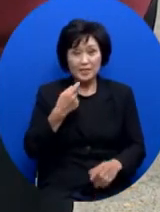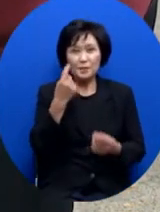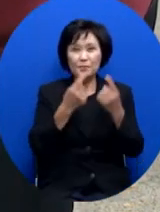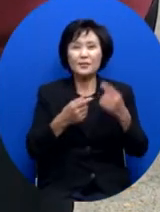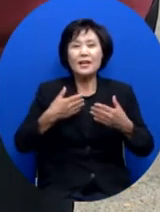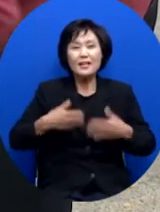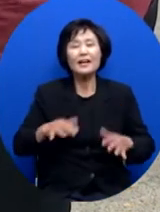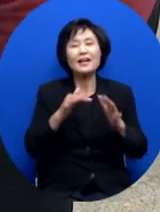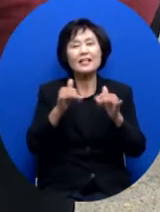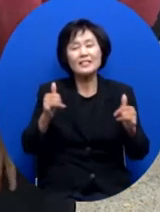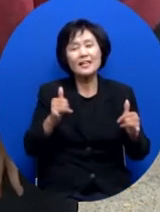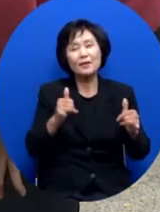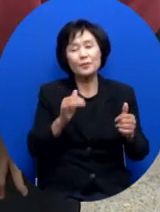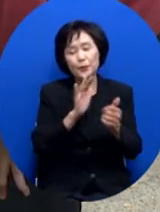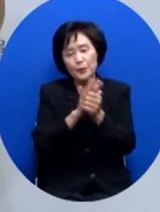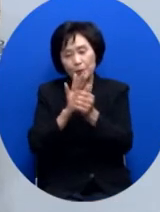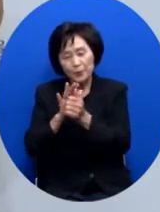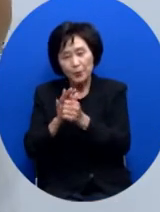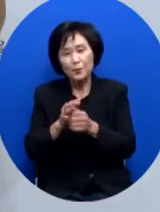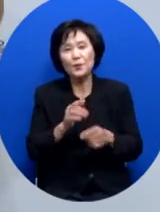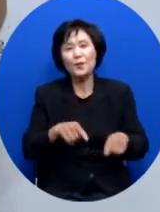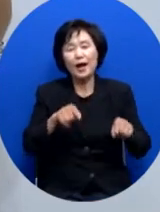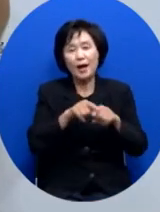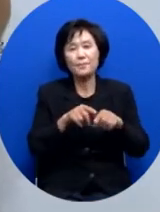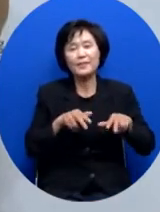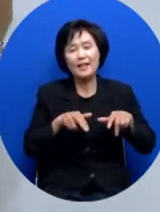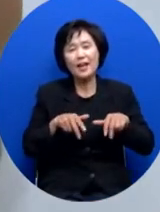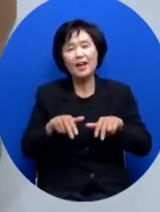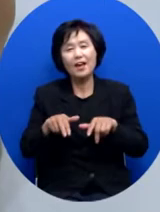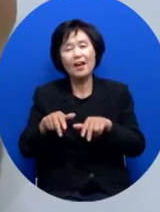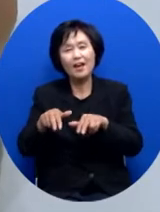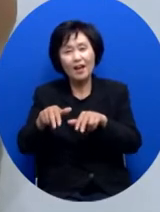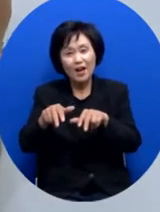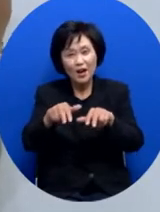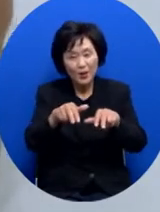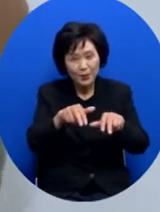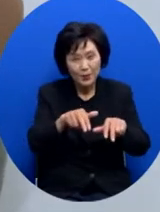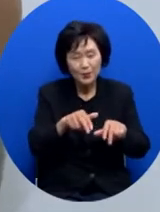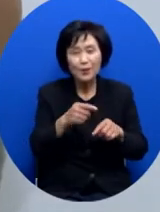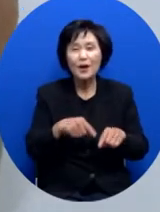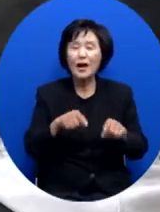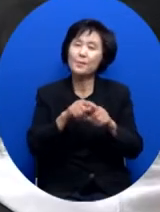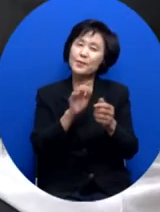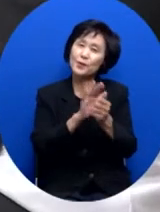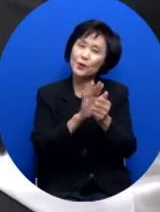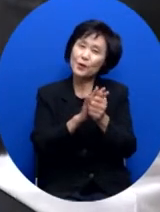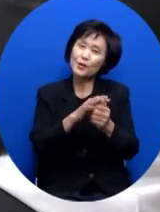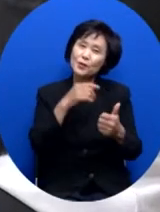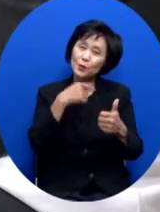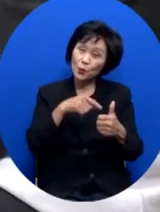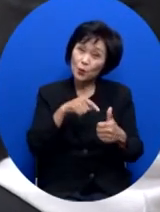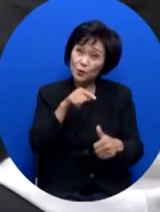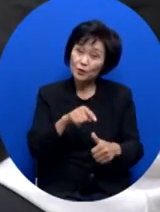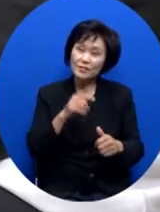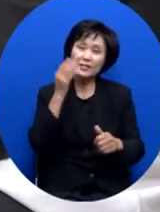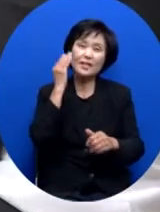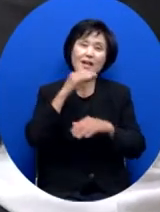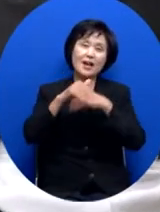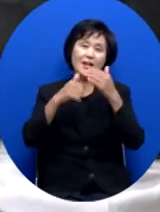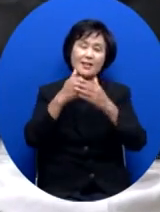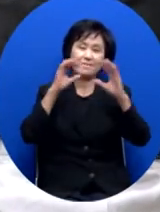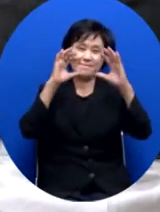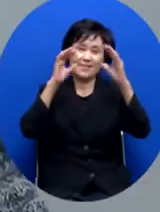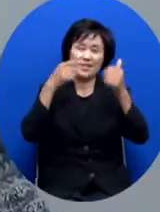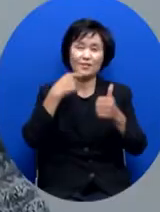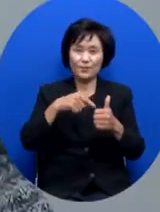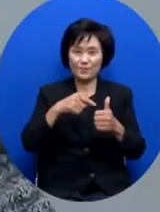겁니다 나 받아들이고 나보다 힘이 없지만 그치 물에 손을 잡아주는 교육 전 이것이 바로 하나님 나라의 교육 이라고 믿습니다 무한